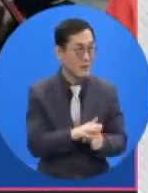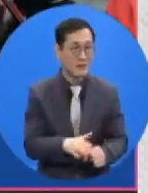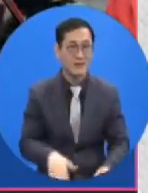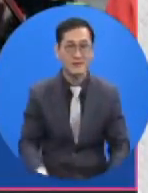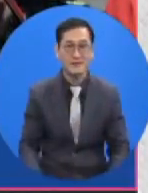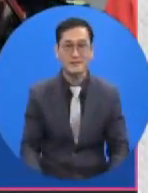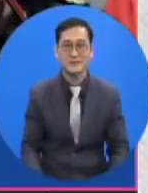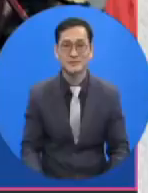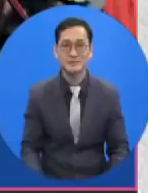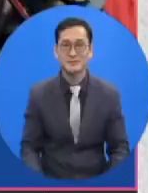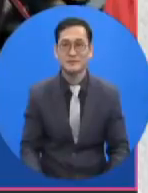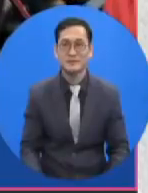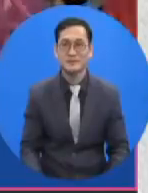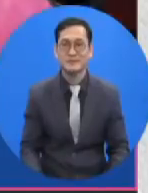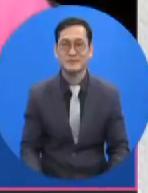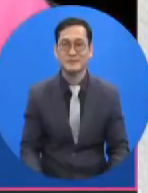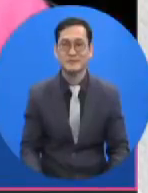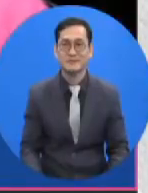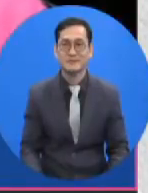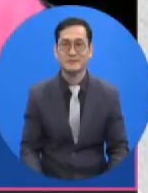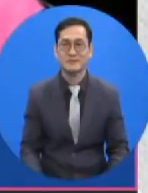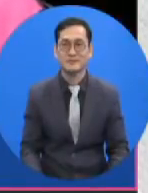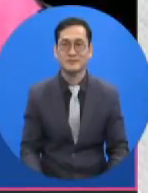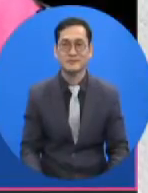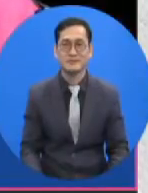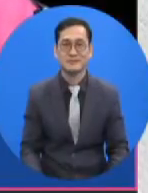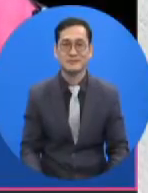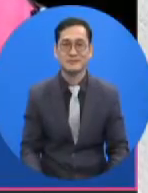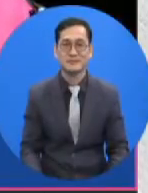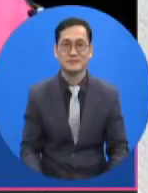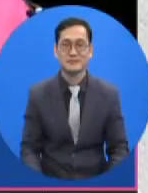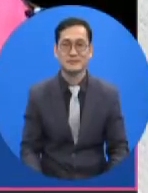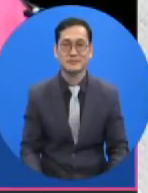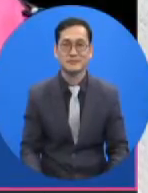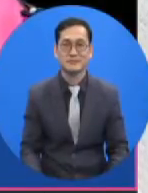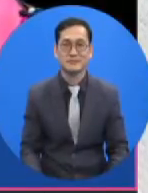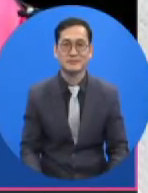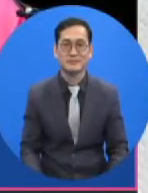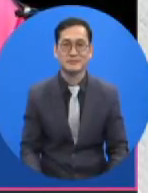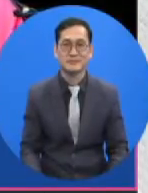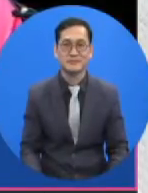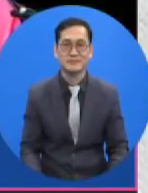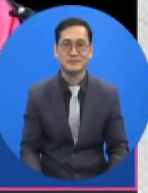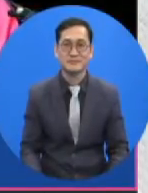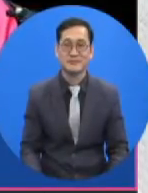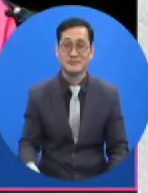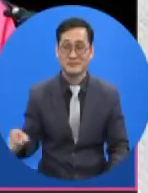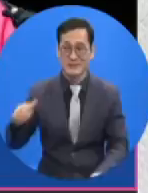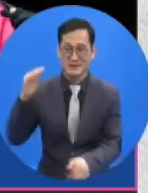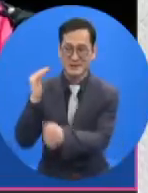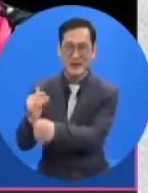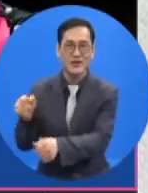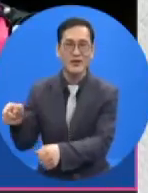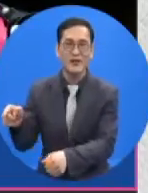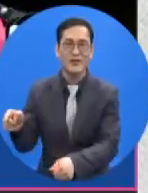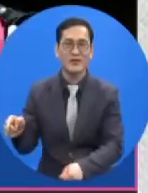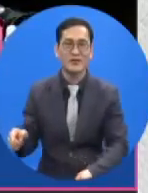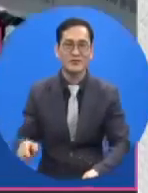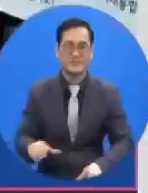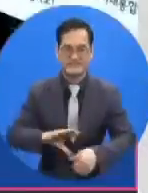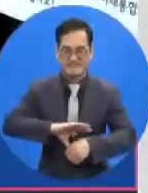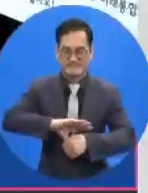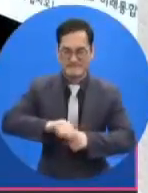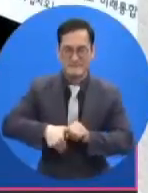저는 분명히 잘못했다고 보고요. 그러면서도 전략적 그 초강수가 아닌가라고 생각이 드는 게, 저기 더불어민주당의